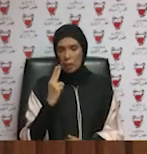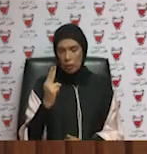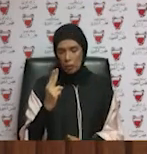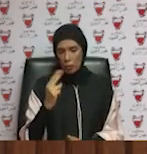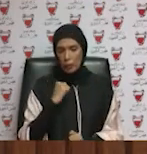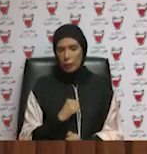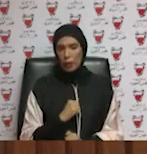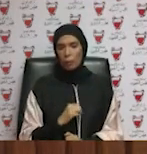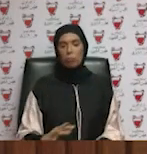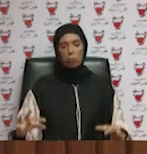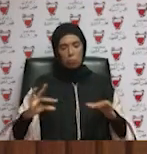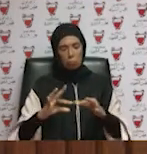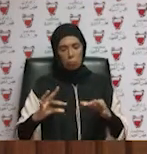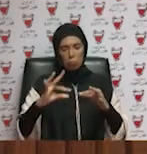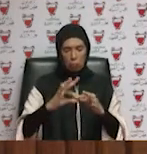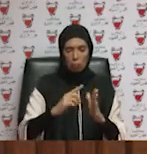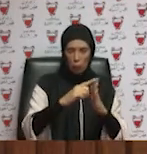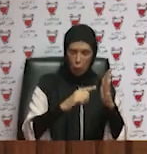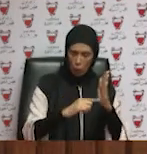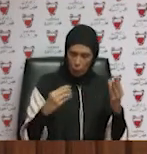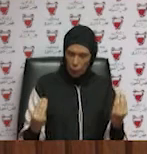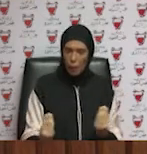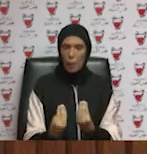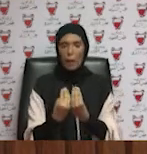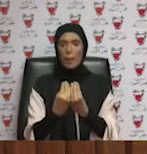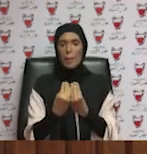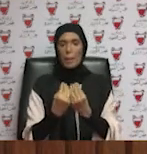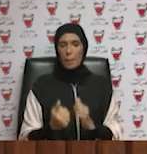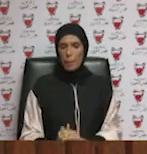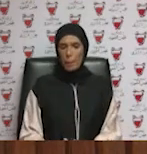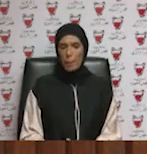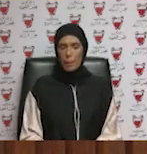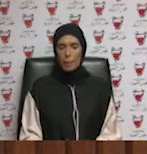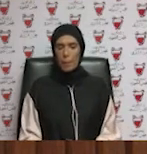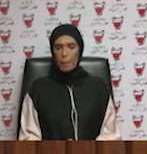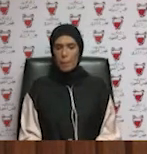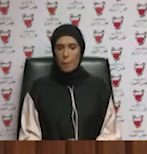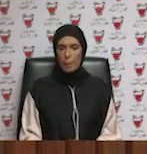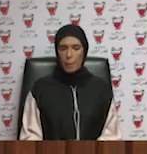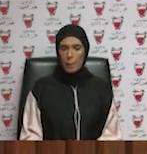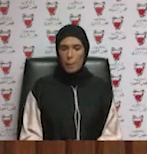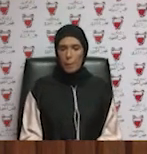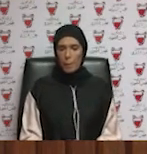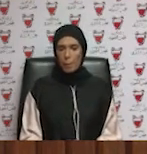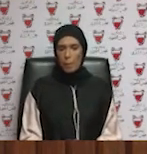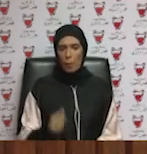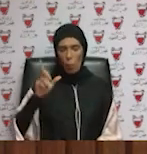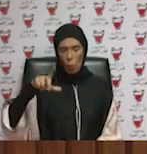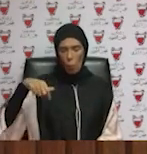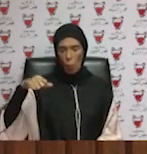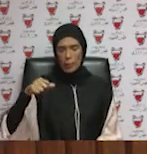تتسق القوانين مع بعضها البعض، وهذا ما تفضل فيه سعادة وزير